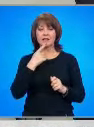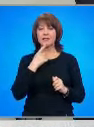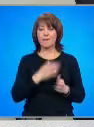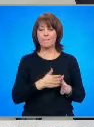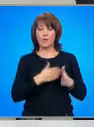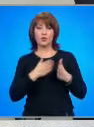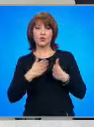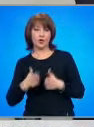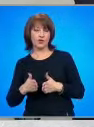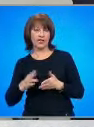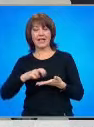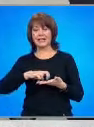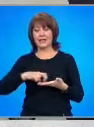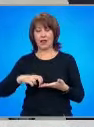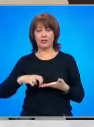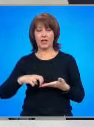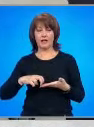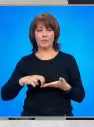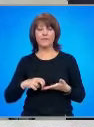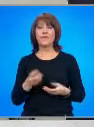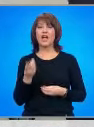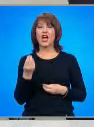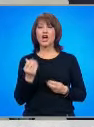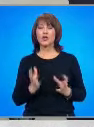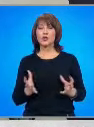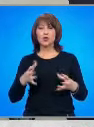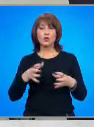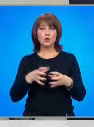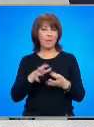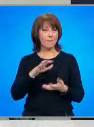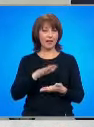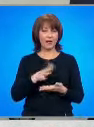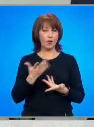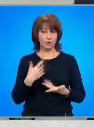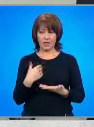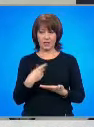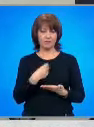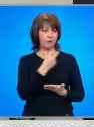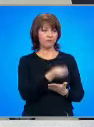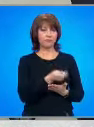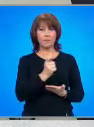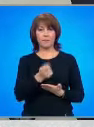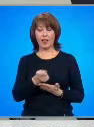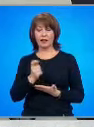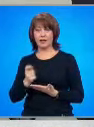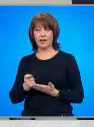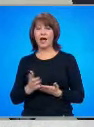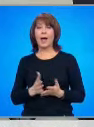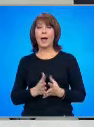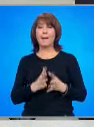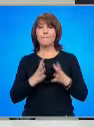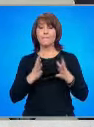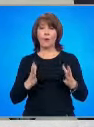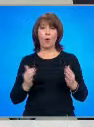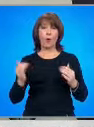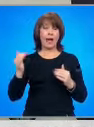от предходни периоди. Тоест, сумата, която ние сме разплатили, е по-голяма